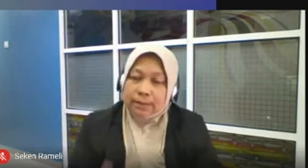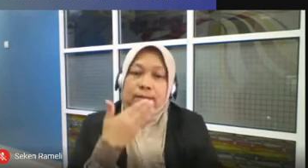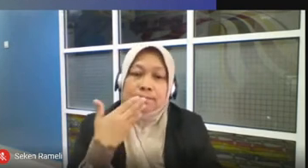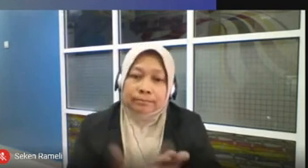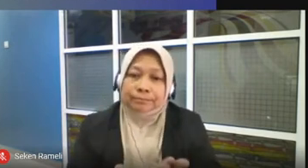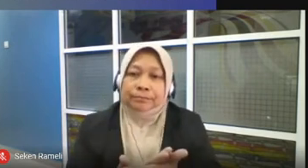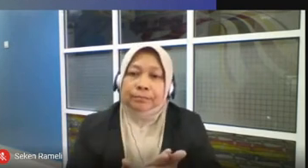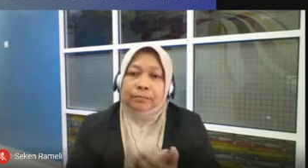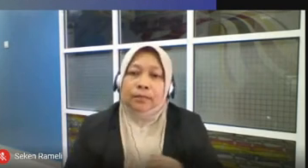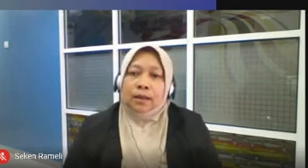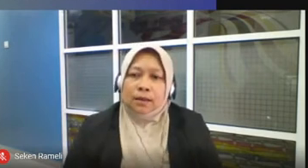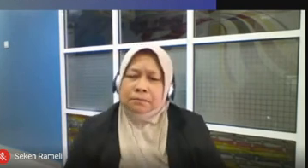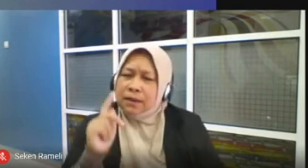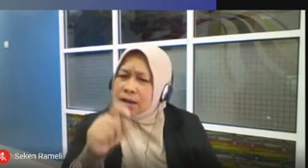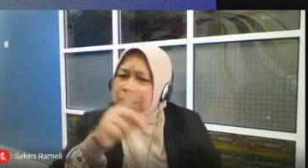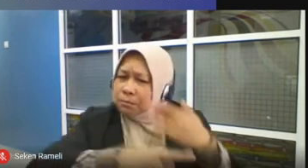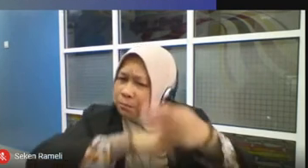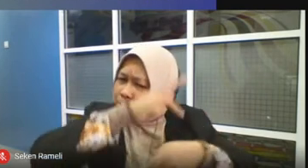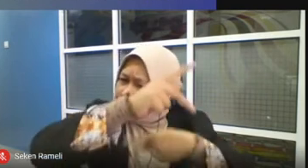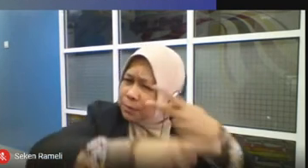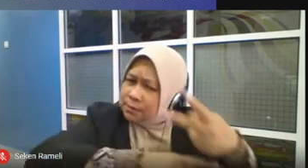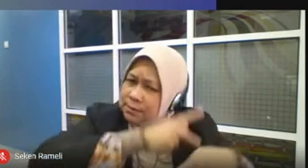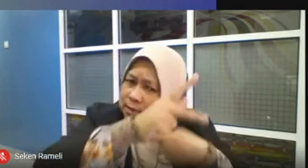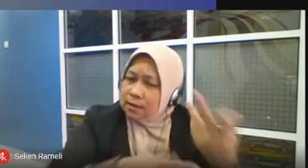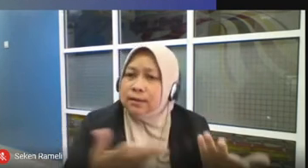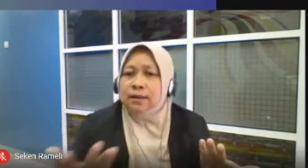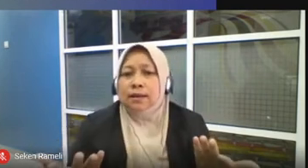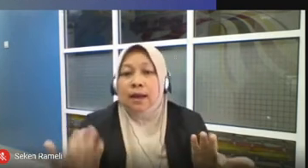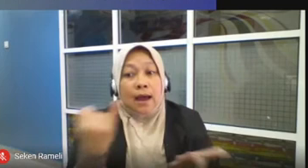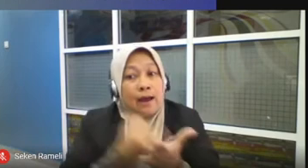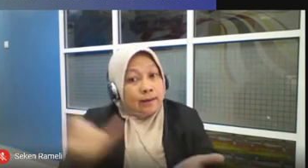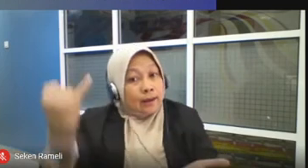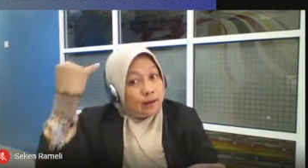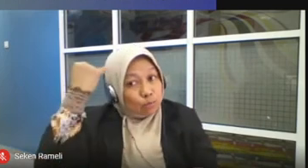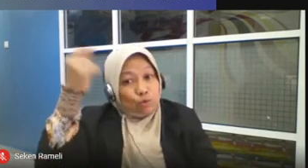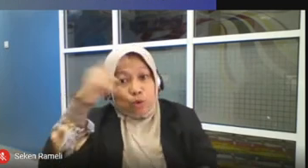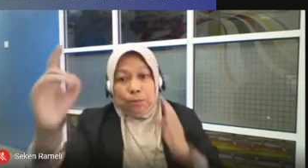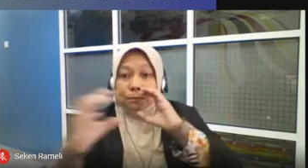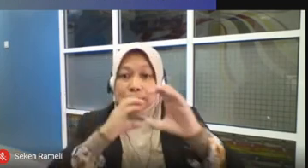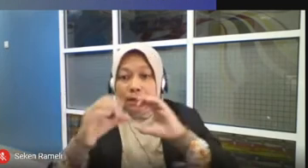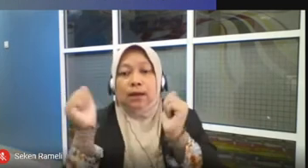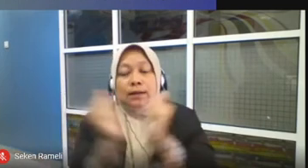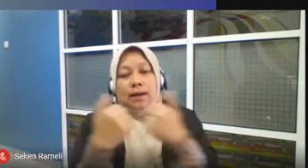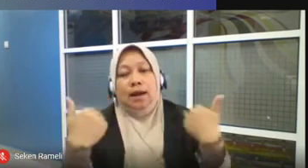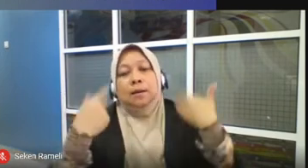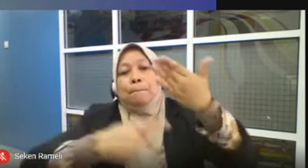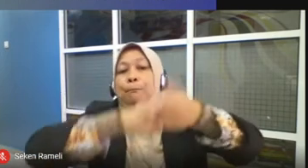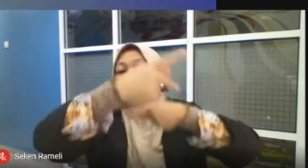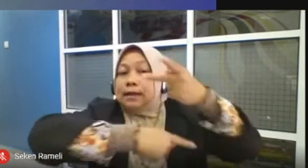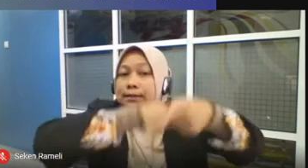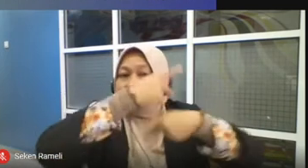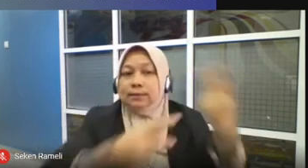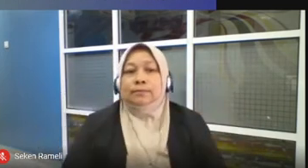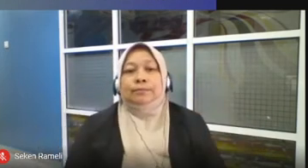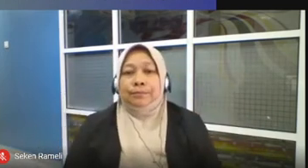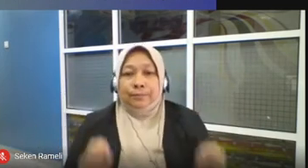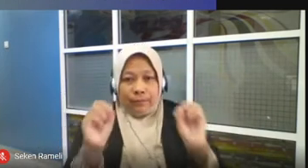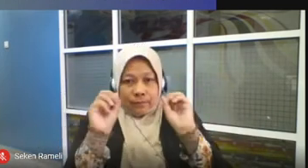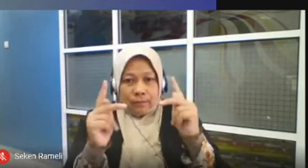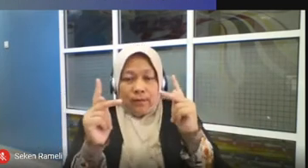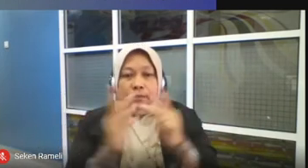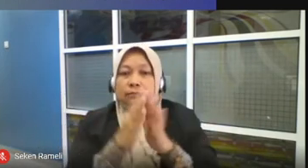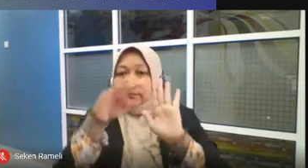lah, kena ada ilmu untuk bercakap dan juga ada prosesnya. Okey, ini